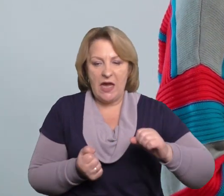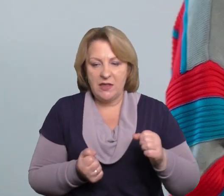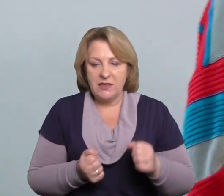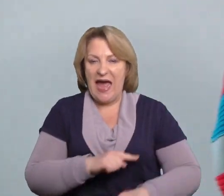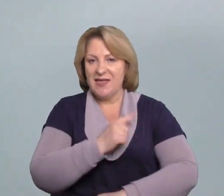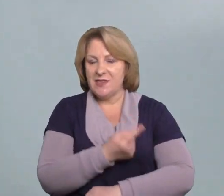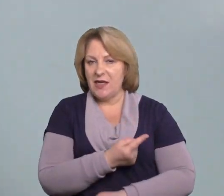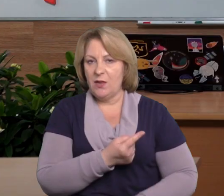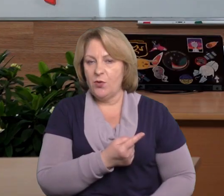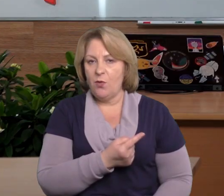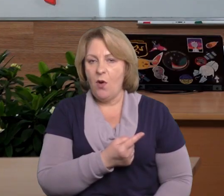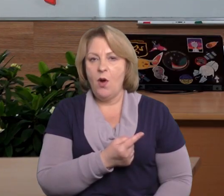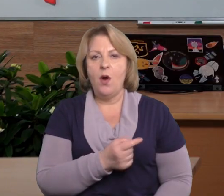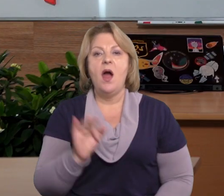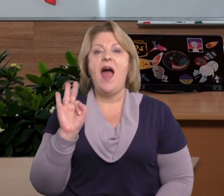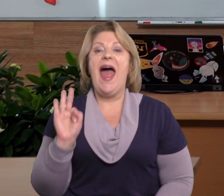F,